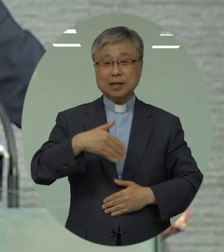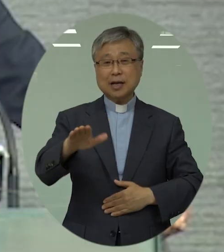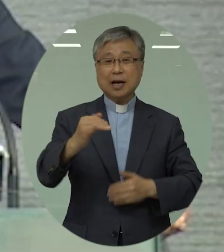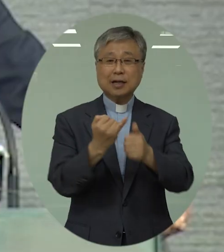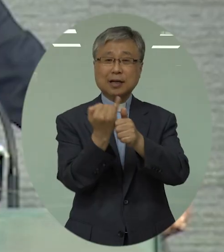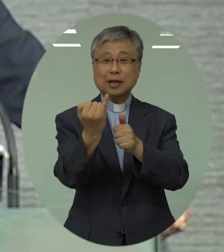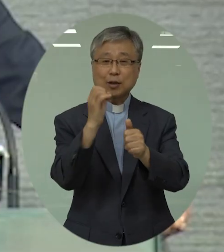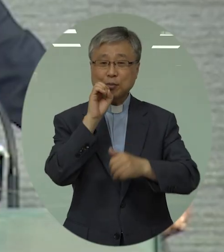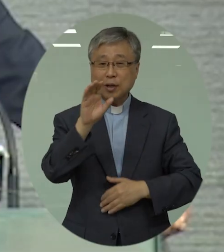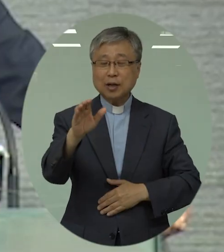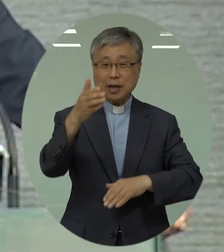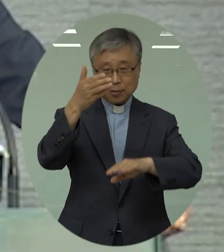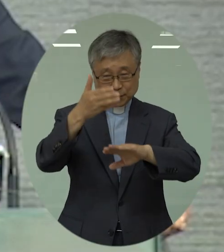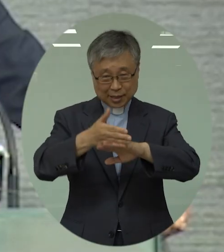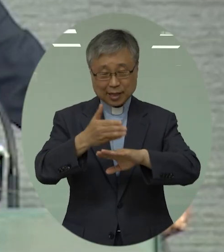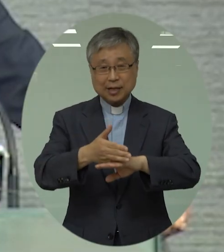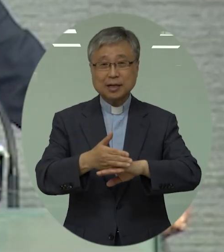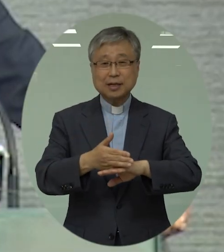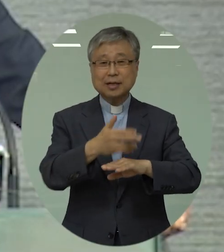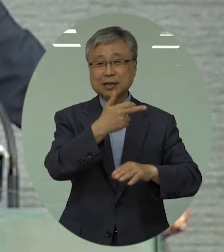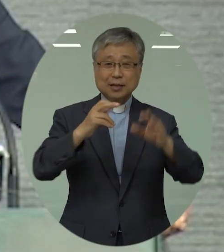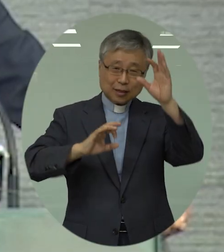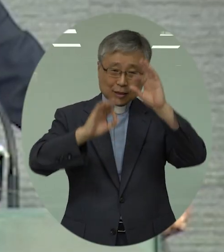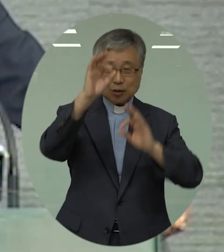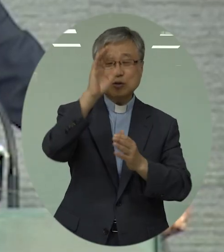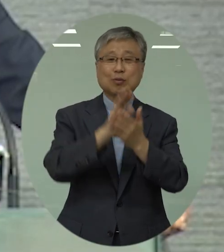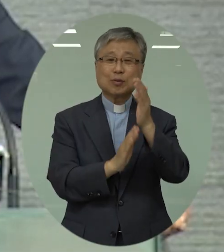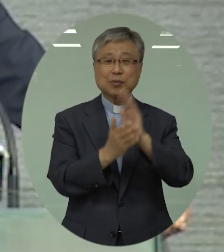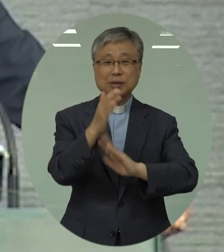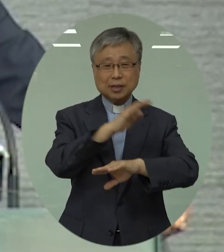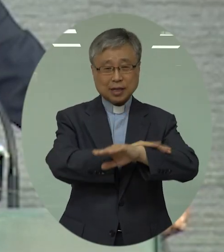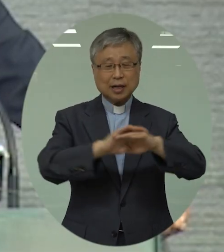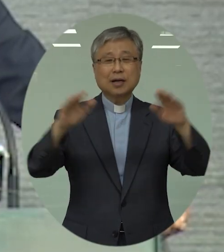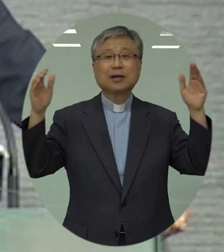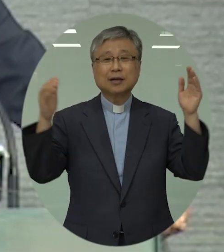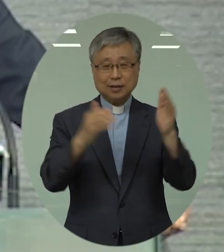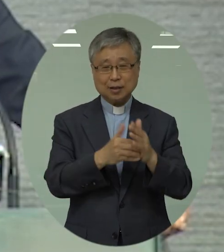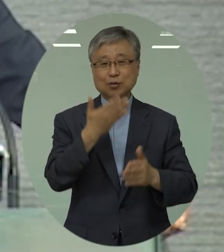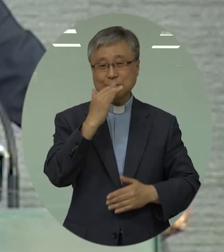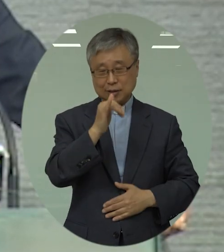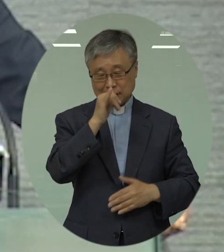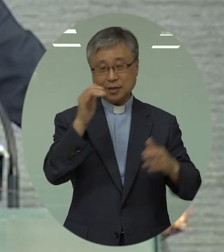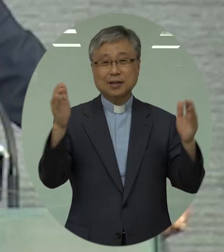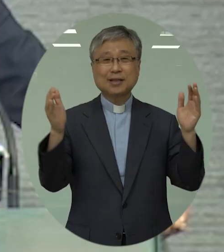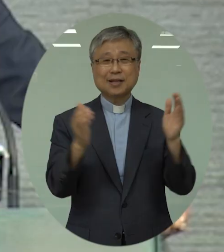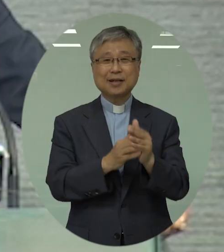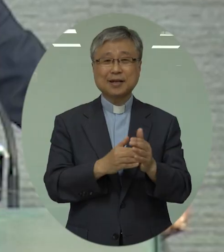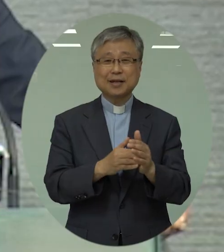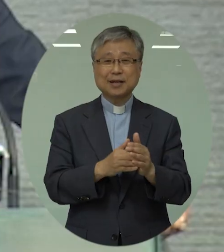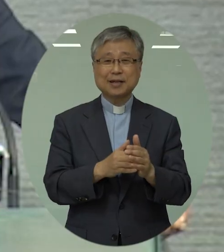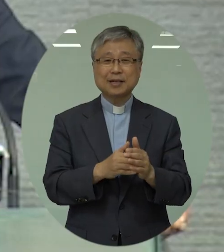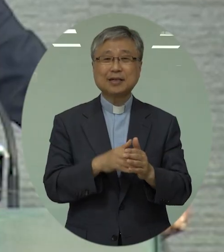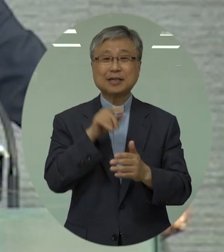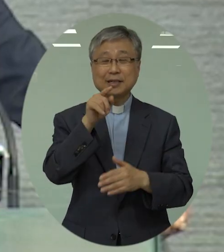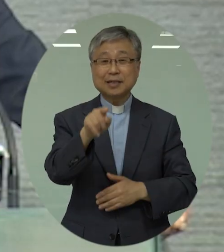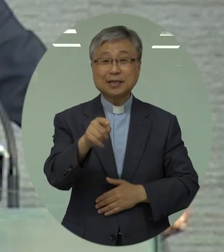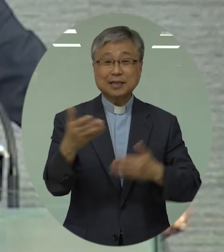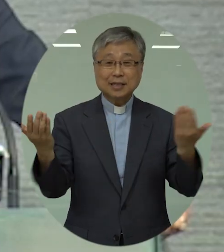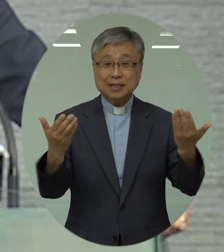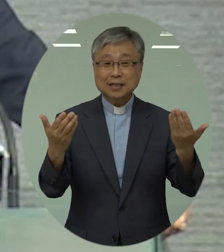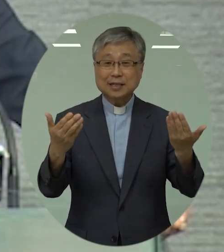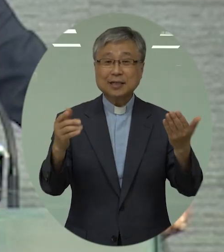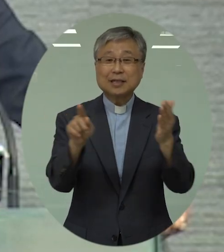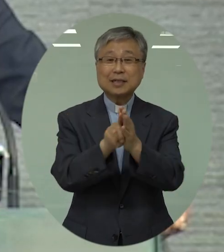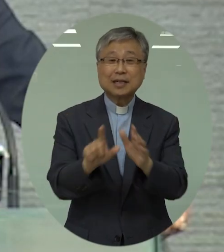얘기를 했어요. 감사하다. 큰 실수 없이 그래도 마무리할 수 있었다는 거. 그것은 내